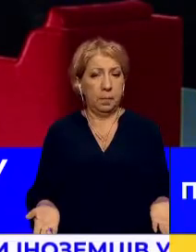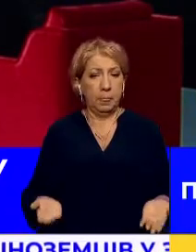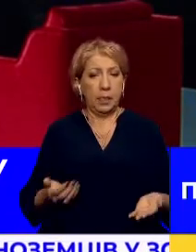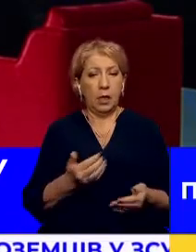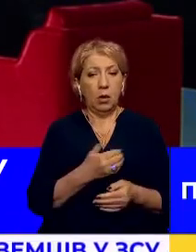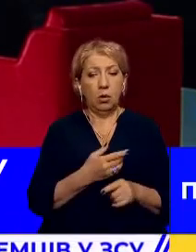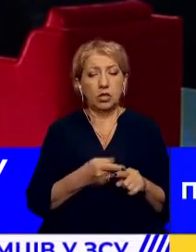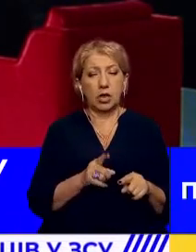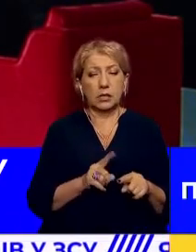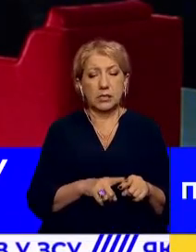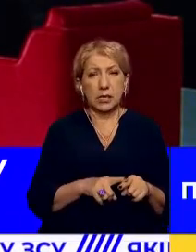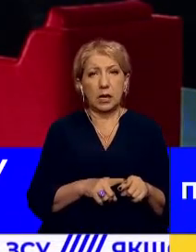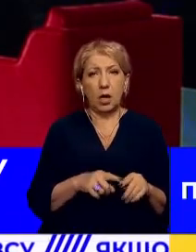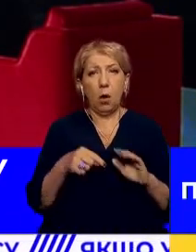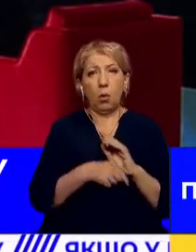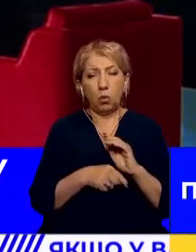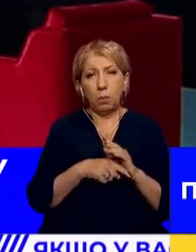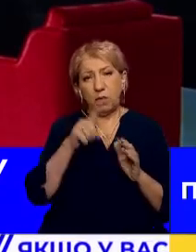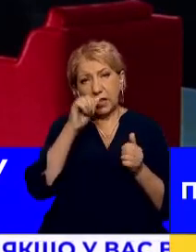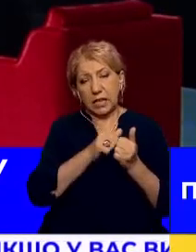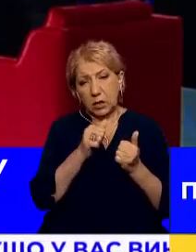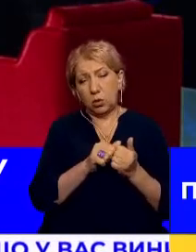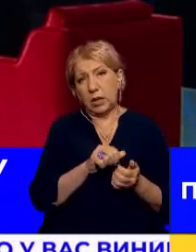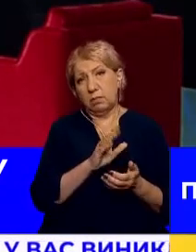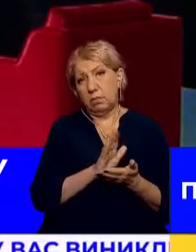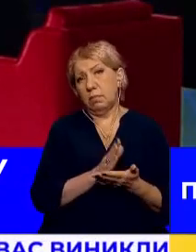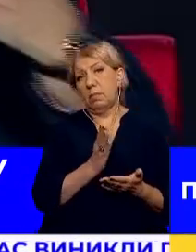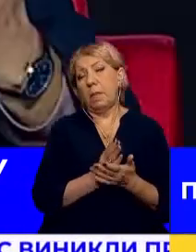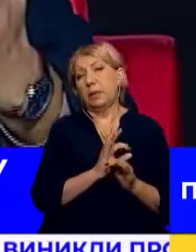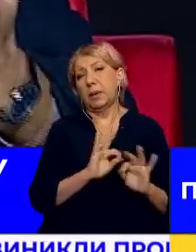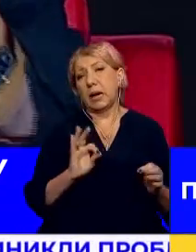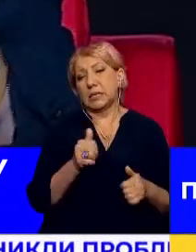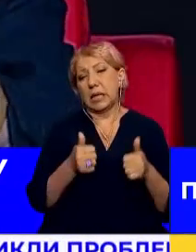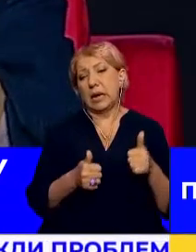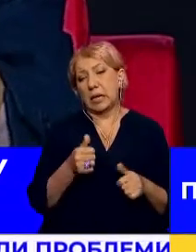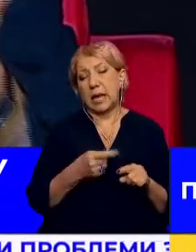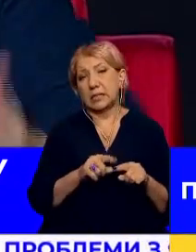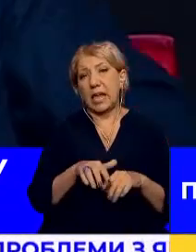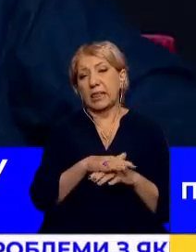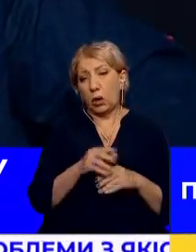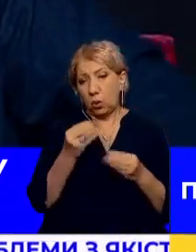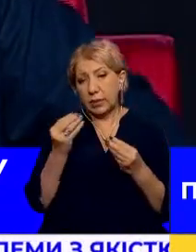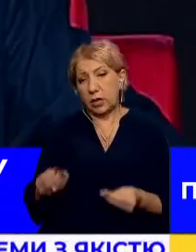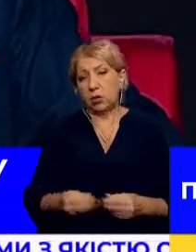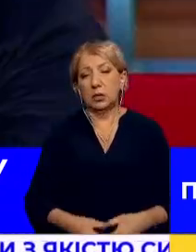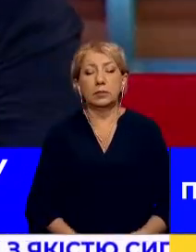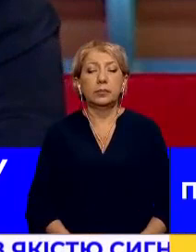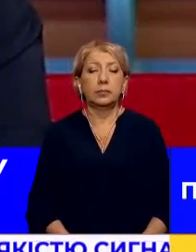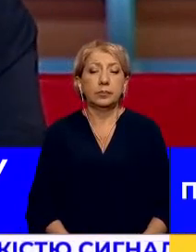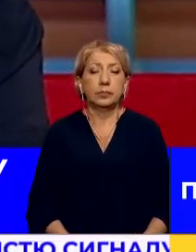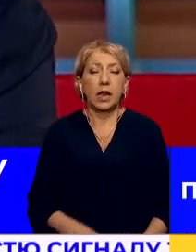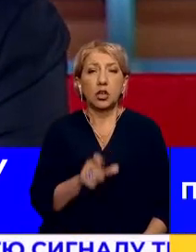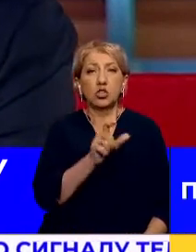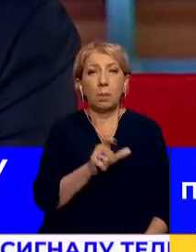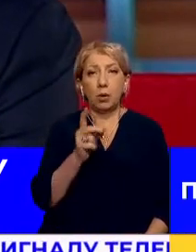оці значить, корумповані ідіоти мають прекрасні рейтинги, а це... Народ їм дає цей рейтинг. Для того, щоб